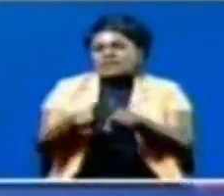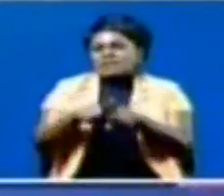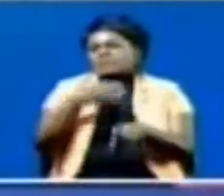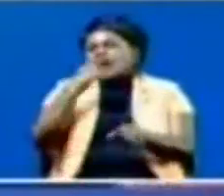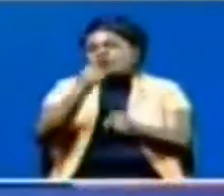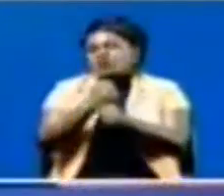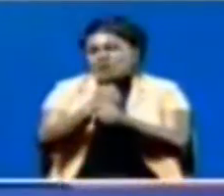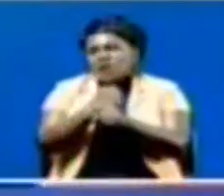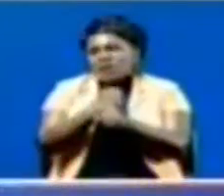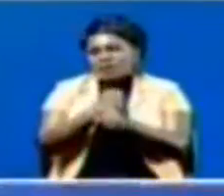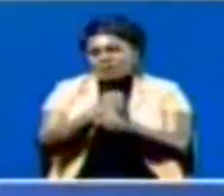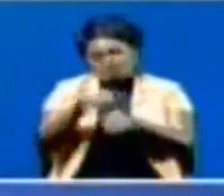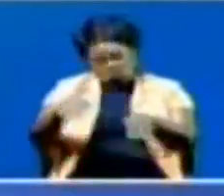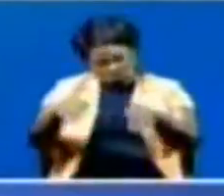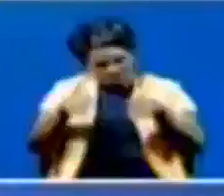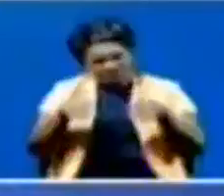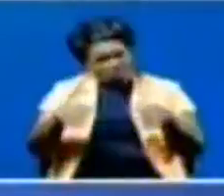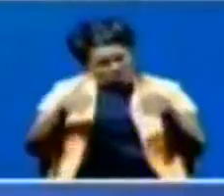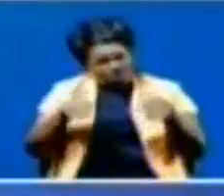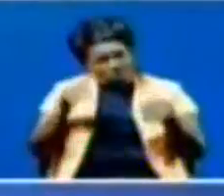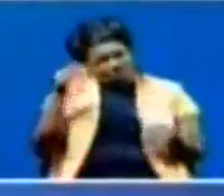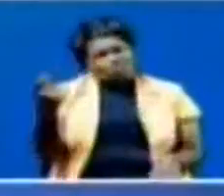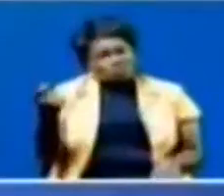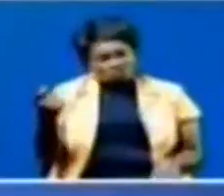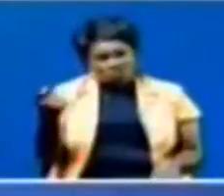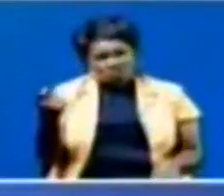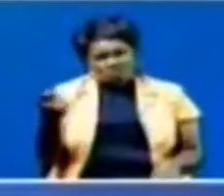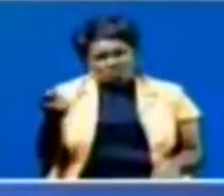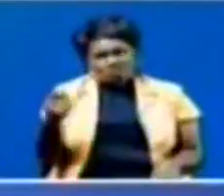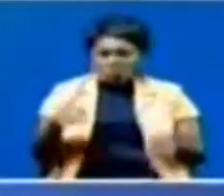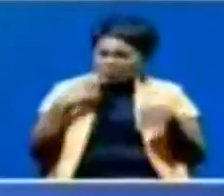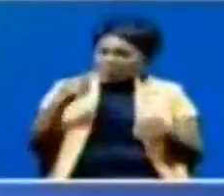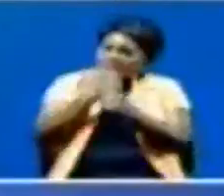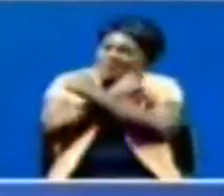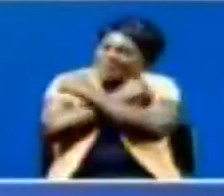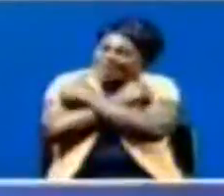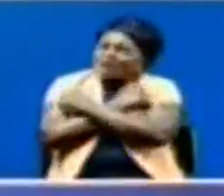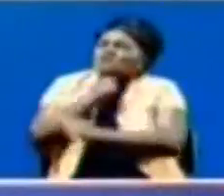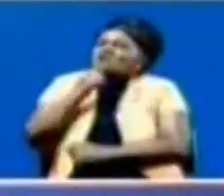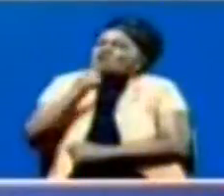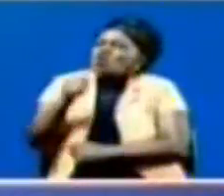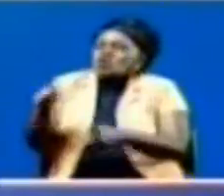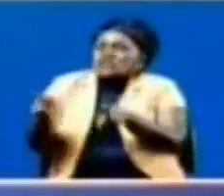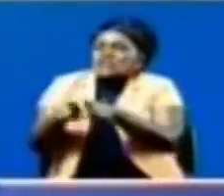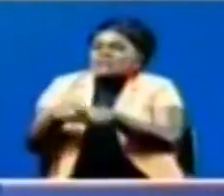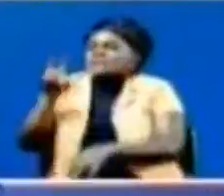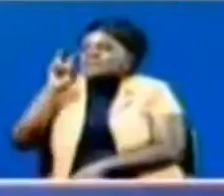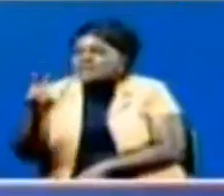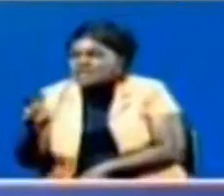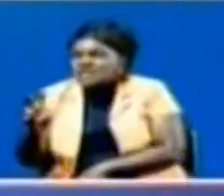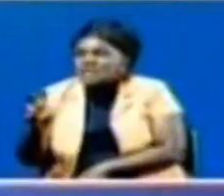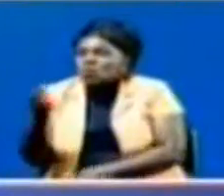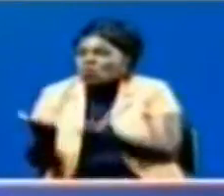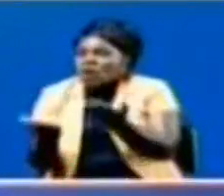anavyokutendea kwa mfano hapo kwa kupenda kwa kufikiria bado sijaelewa kidogo wajua wote nikwambie mapenzi si kitu kama nilivyosema utakuja